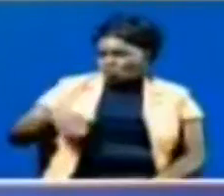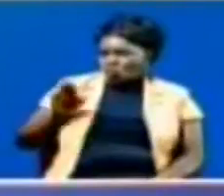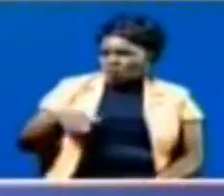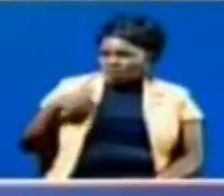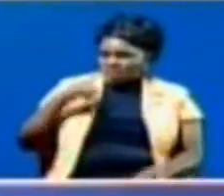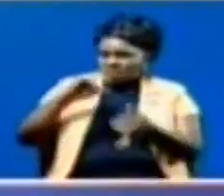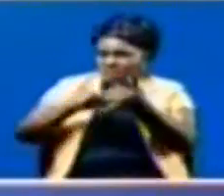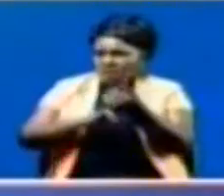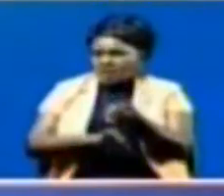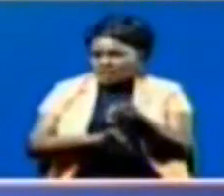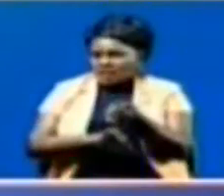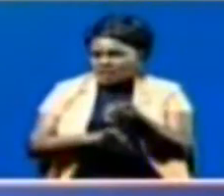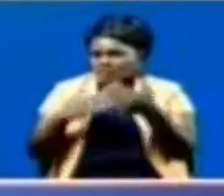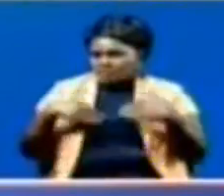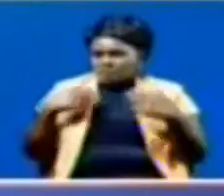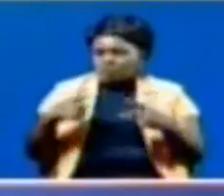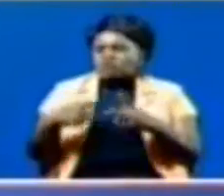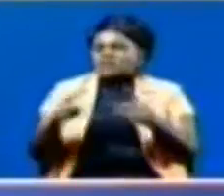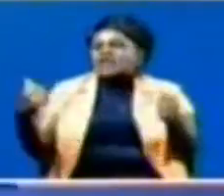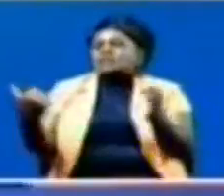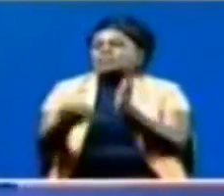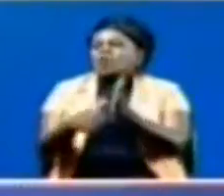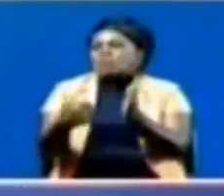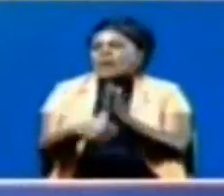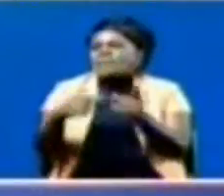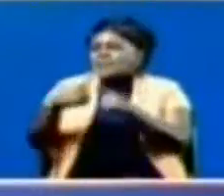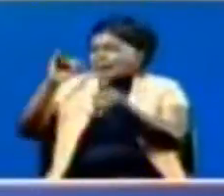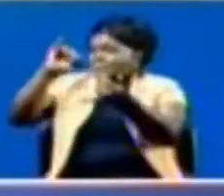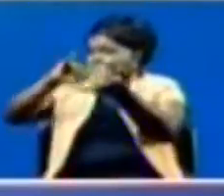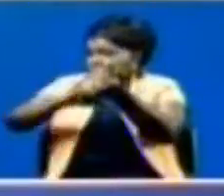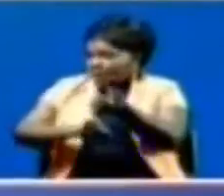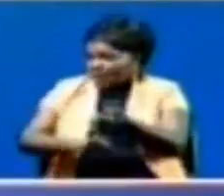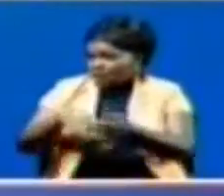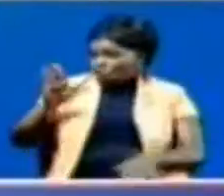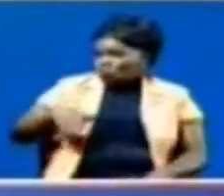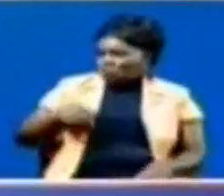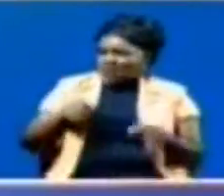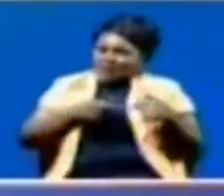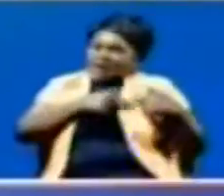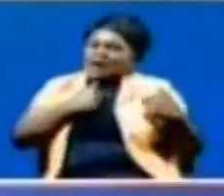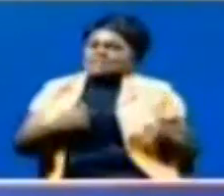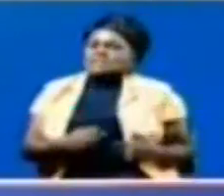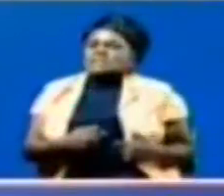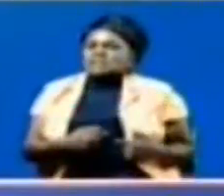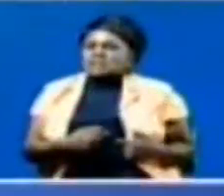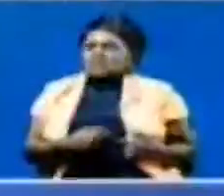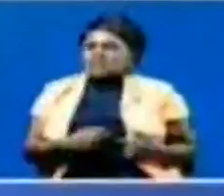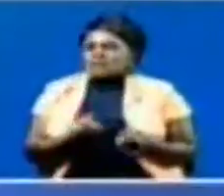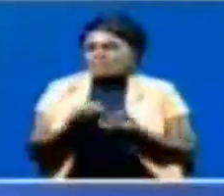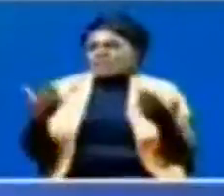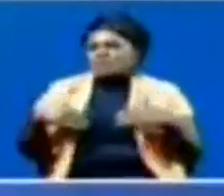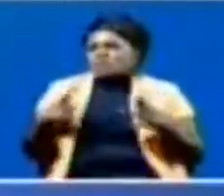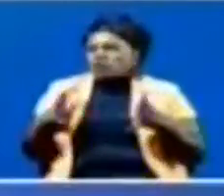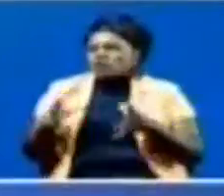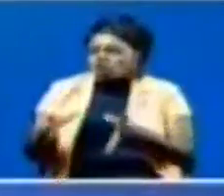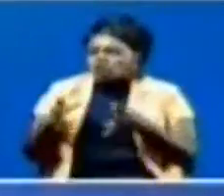kama fai ndio hapo watu wanaanza kutetishana unapooa mtu ilitoka kwa moyo sisi ni kisho kumaanisha kwa watu wengi wanajishtukiza tu